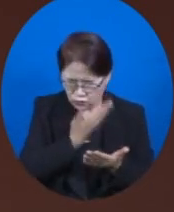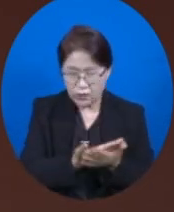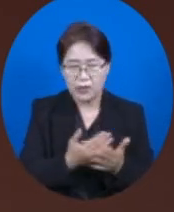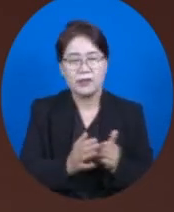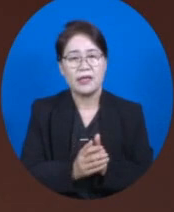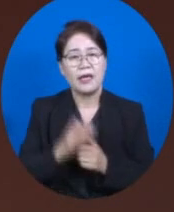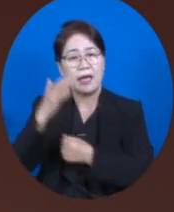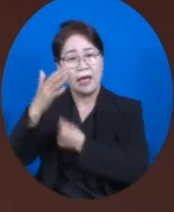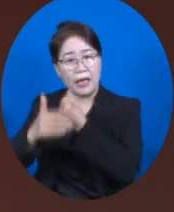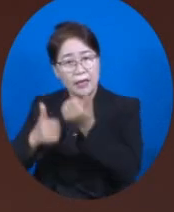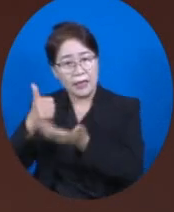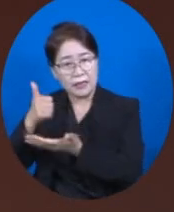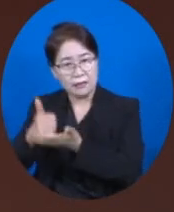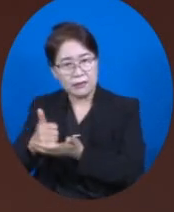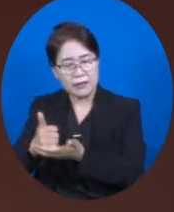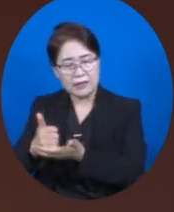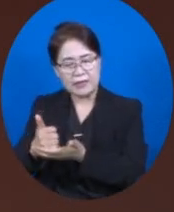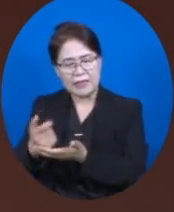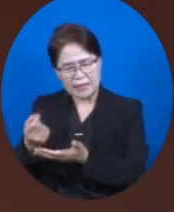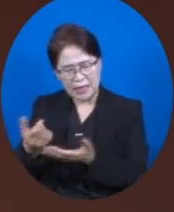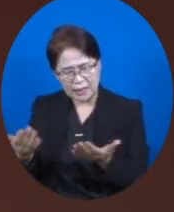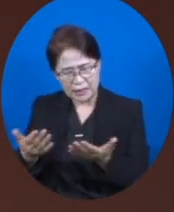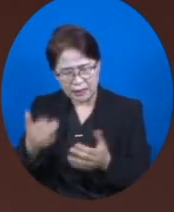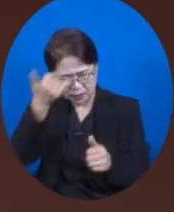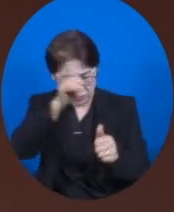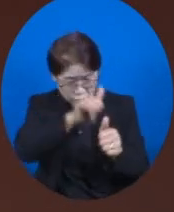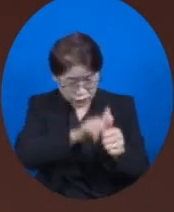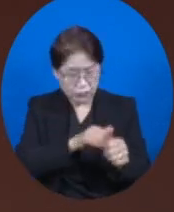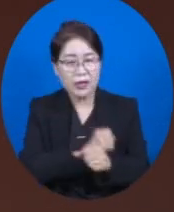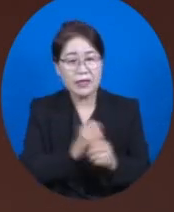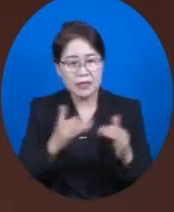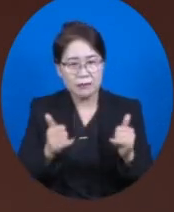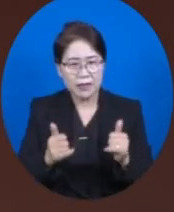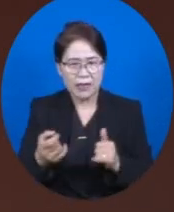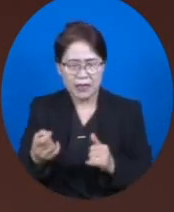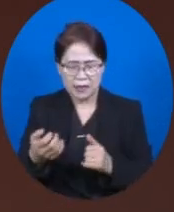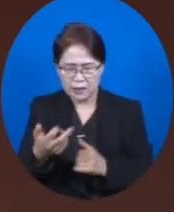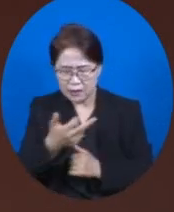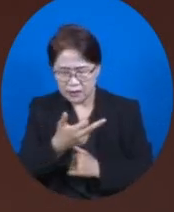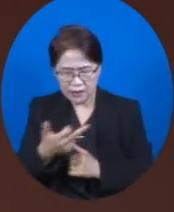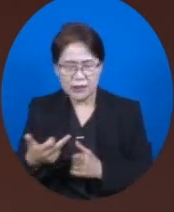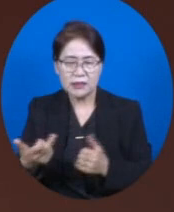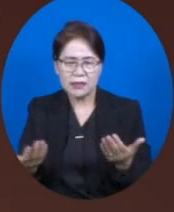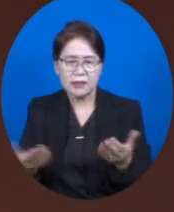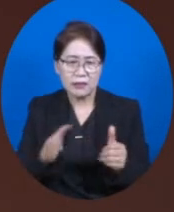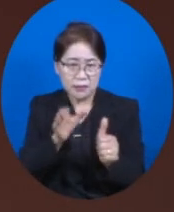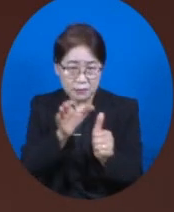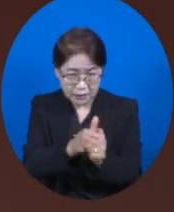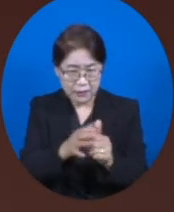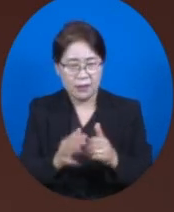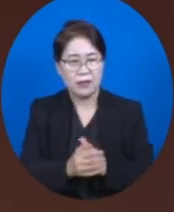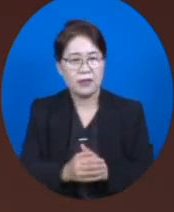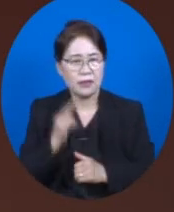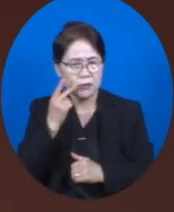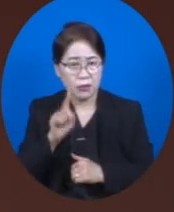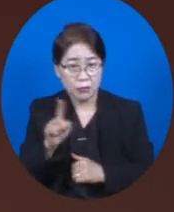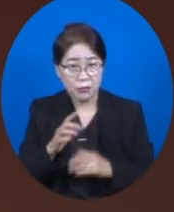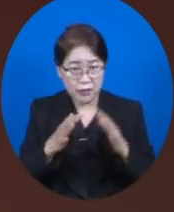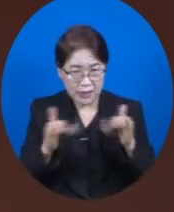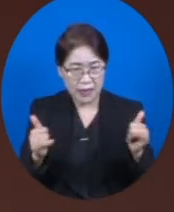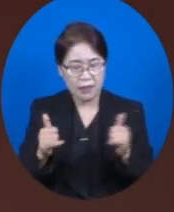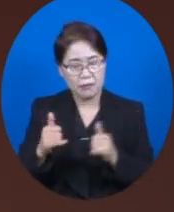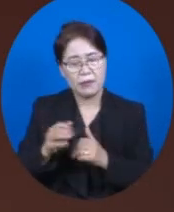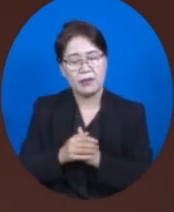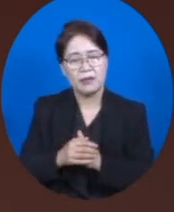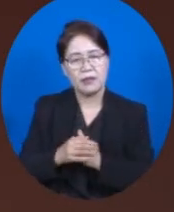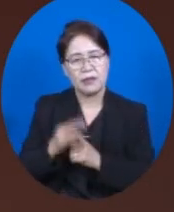자에게 큰 것을 맡기십니다 그래서 미 해군 대장인 윌리엄 레이븐은 이런 말을 했어요 우리 한번 다 같이